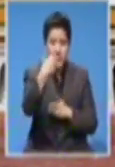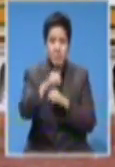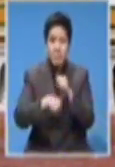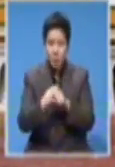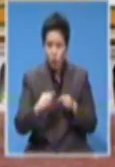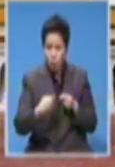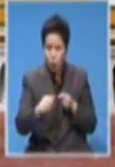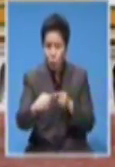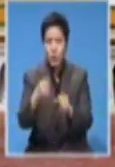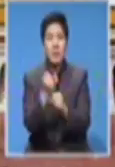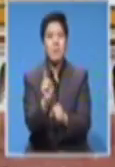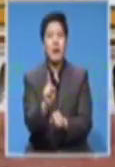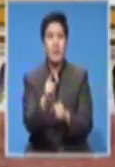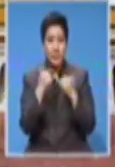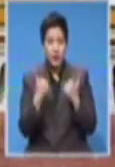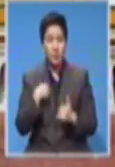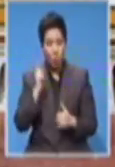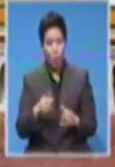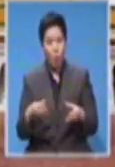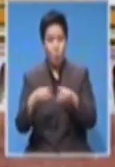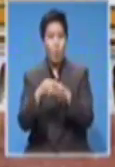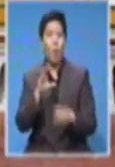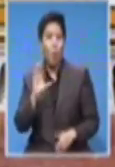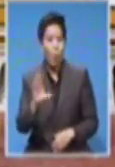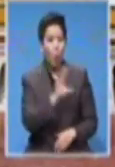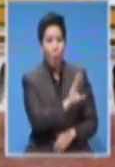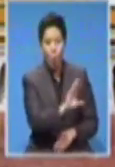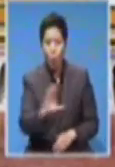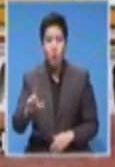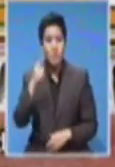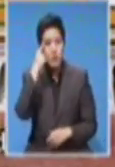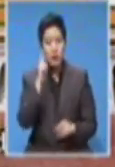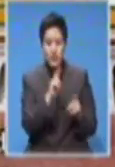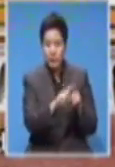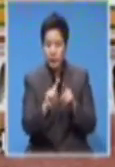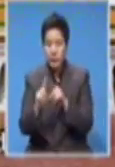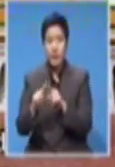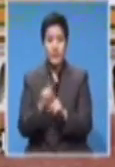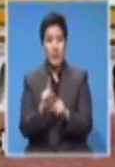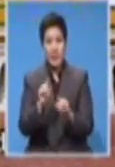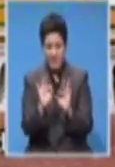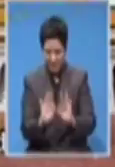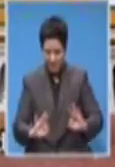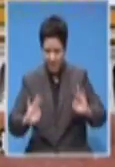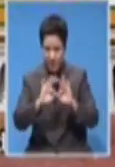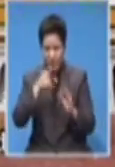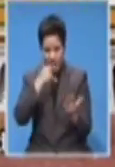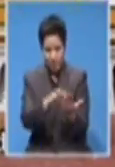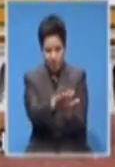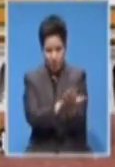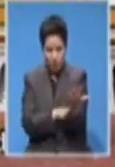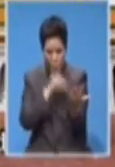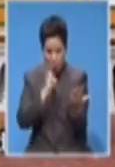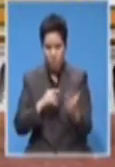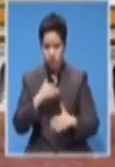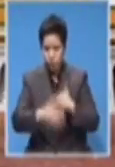นะครับในส่วนของพรรคก็ว่ากันไปนะจะสร้างอะไรคะแนนนิยมอะไรกันตรงไหนก็ว่าไปแต่ประเทศชาติต้องไม่เสียหายแล้วเดินไปข้างหน้าได้ทุ